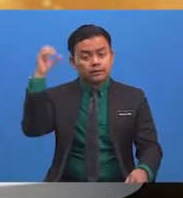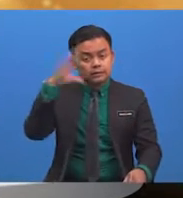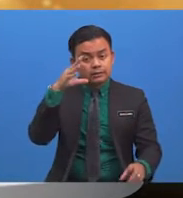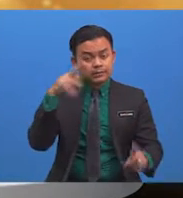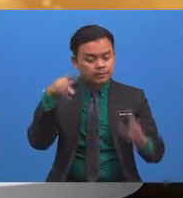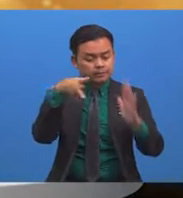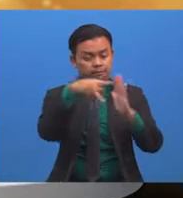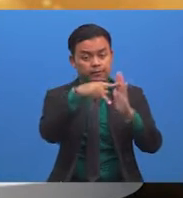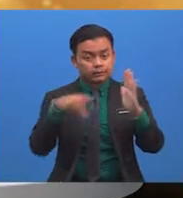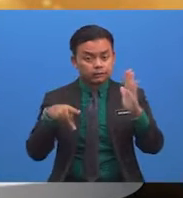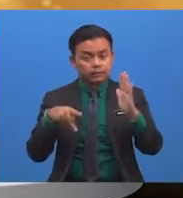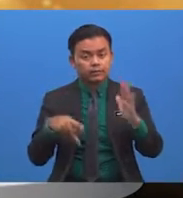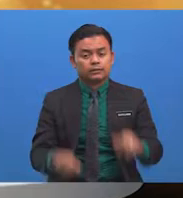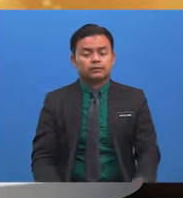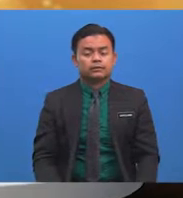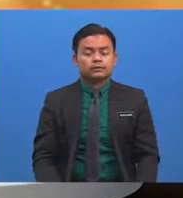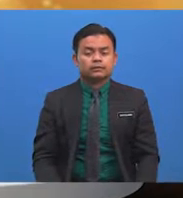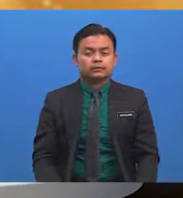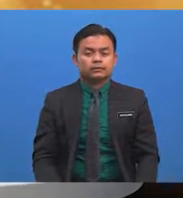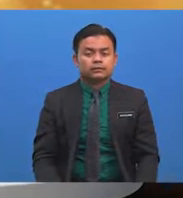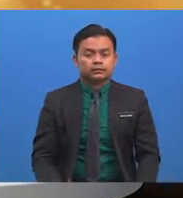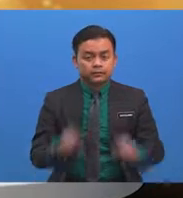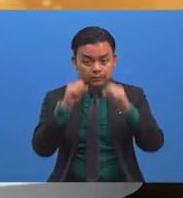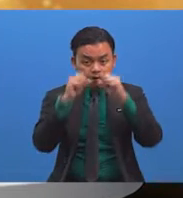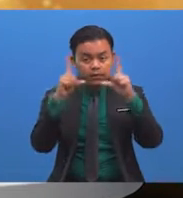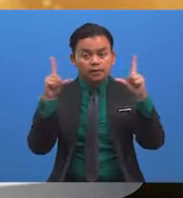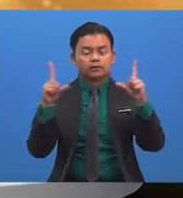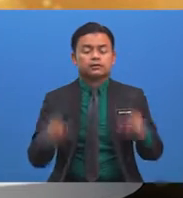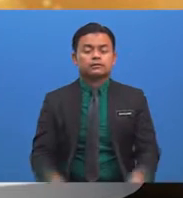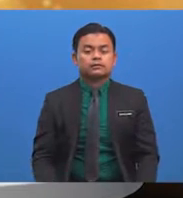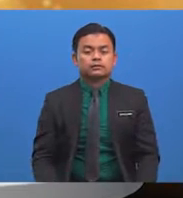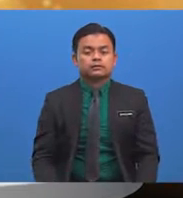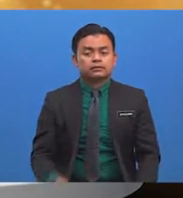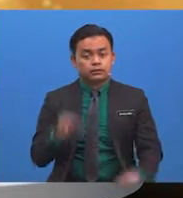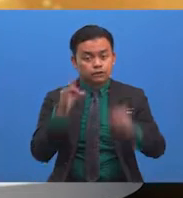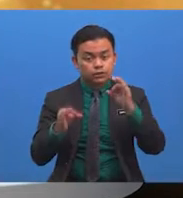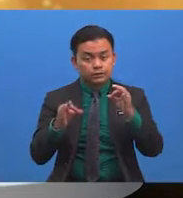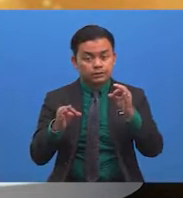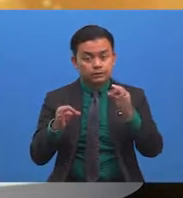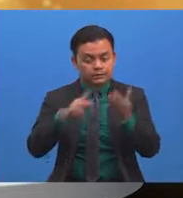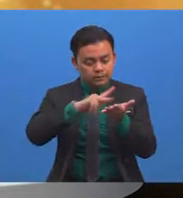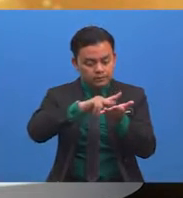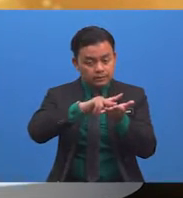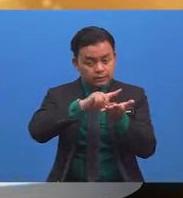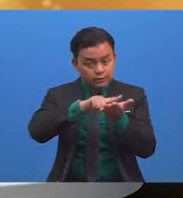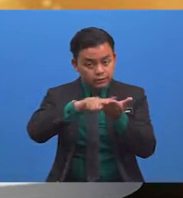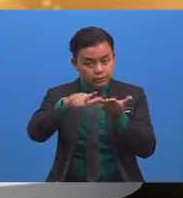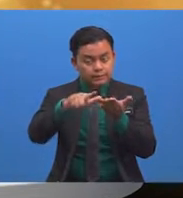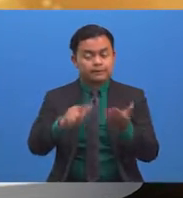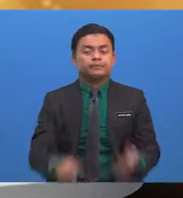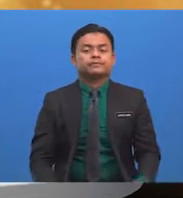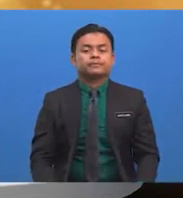jelas jika permukaan tersebut licin dan berkilat. Contoh